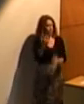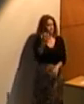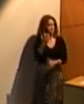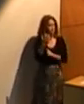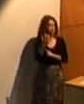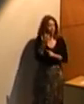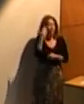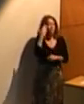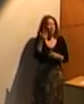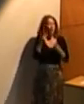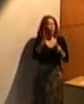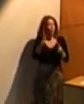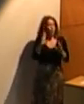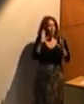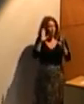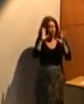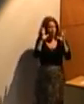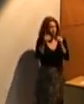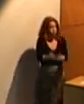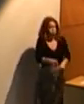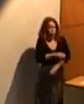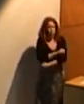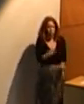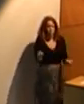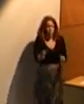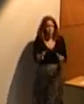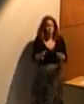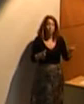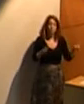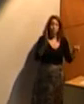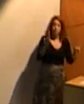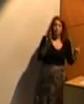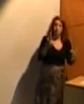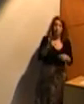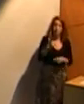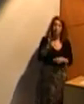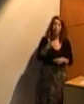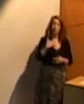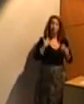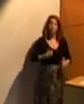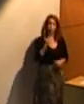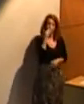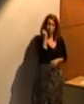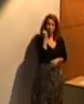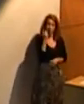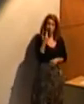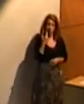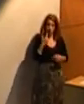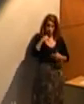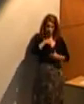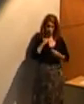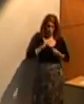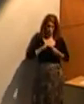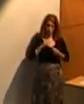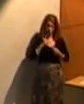vertigineux quelque part quand une question d'où la question de savoir si on fonde leur relation humaine sur la liberté ou sur la ford fonde sur la fraternité et sur ce que l'on